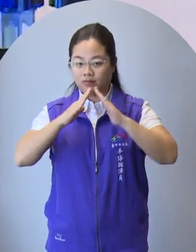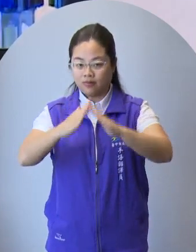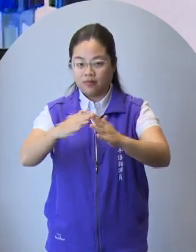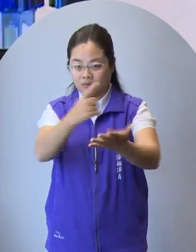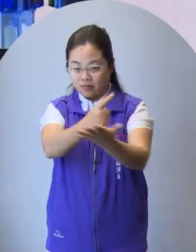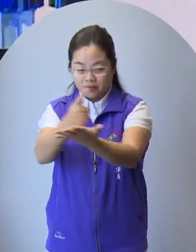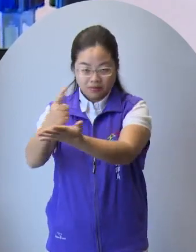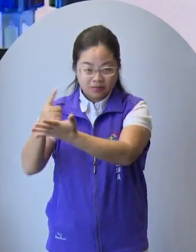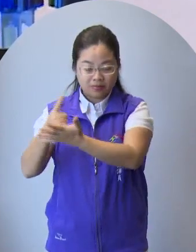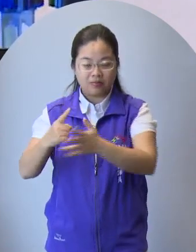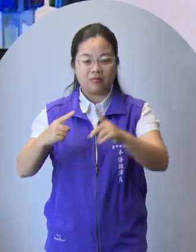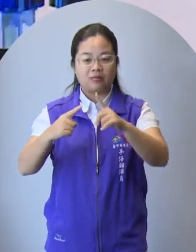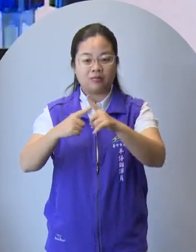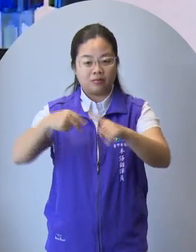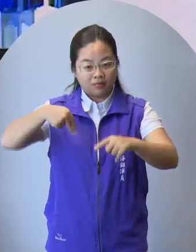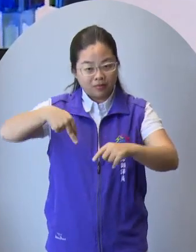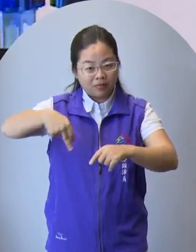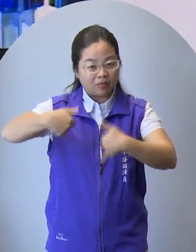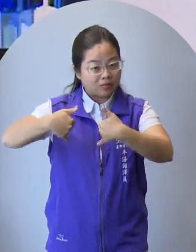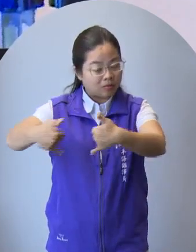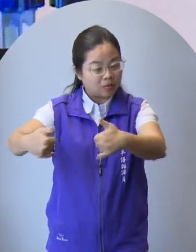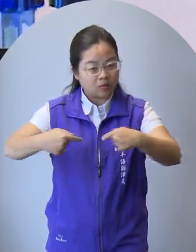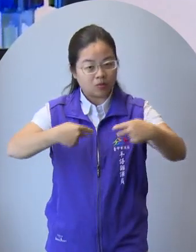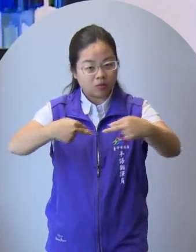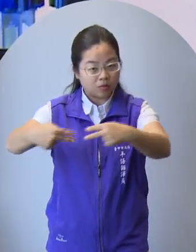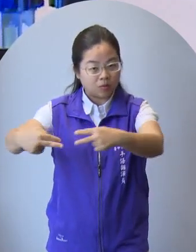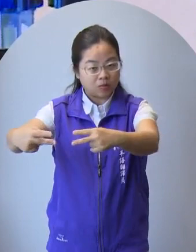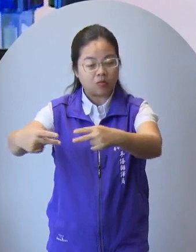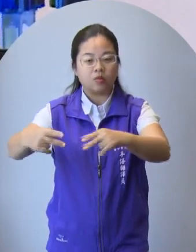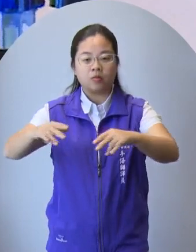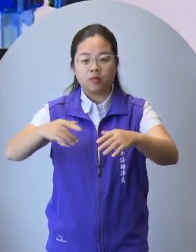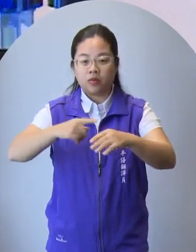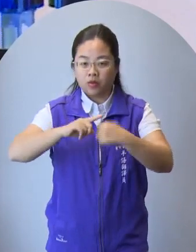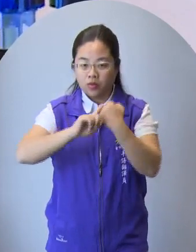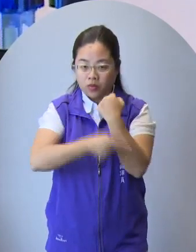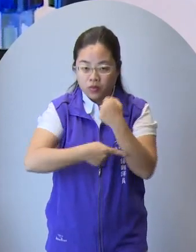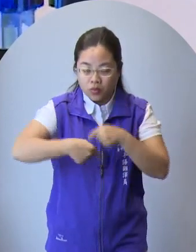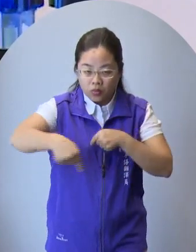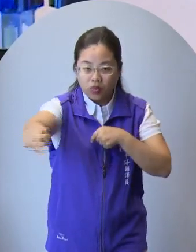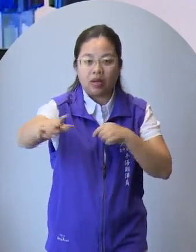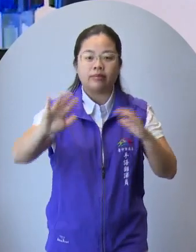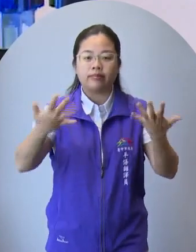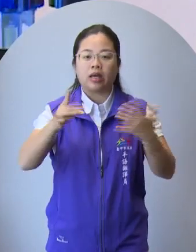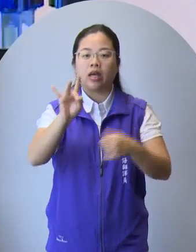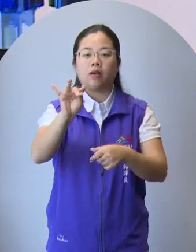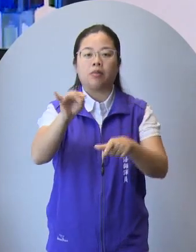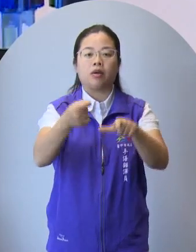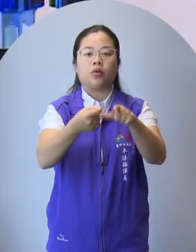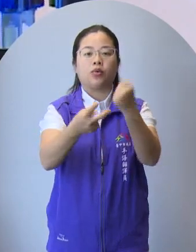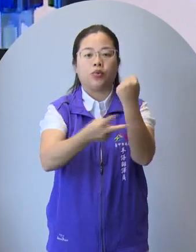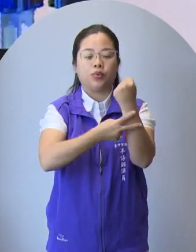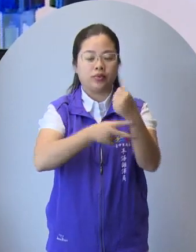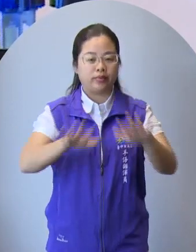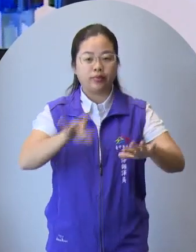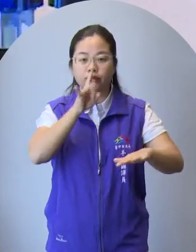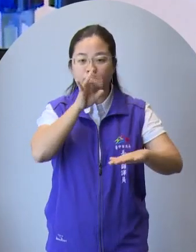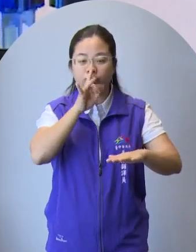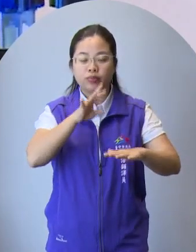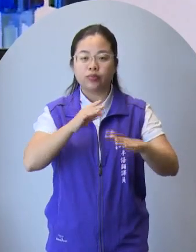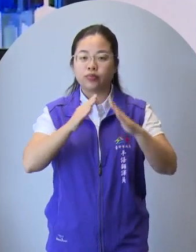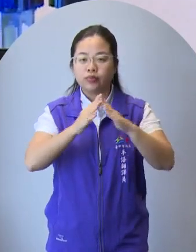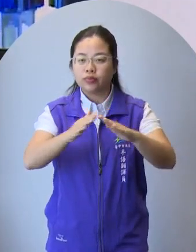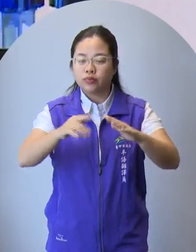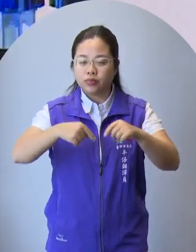人行道我们辟建以及改善长度将近100公里，那所以我们台中市现在的人行道总长